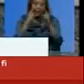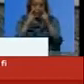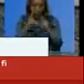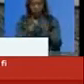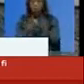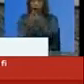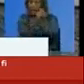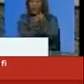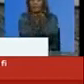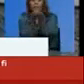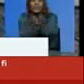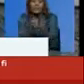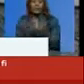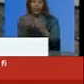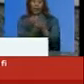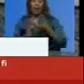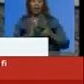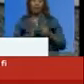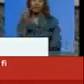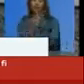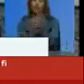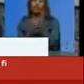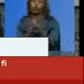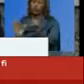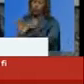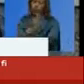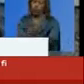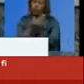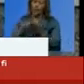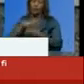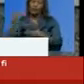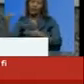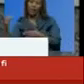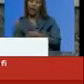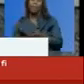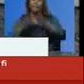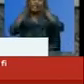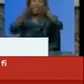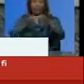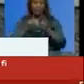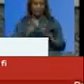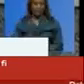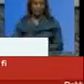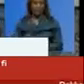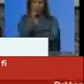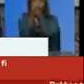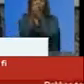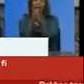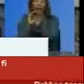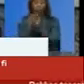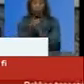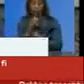አንድነትና መሰባሰብ የሀገራችንን ችግሮች በሙሉ መቅረፍና መሻገር እንደምንችል ያረጋገጠልን